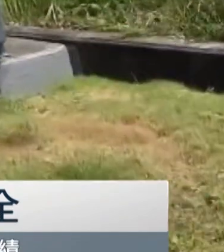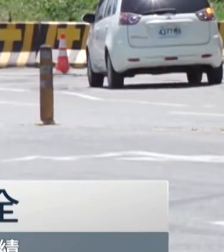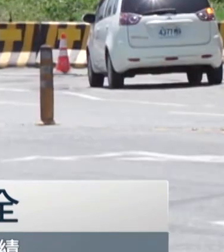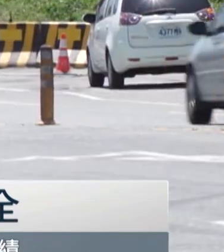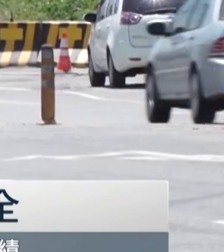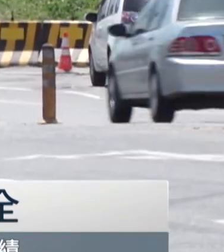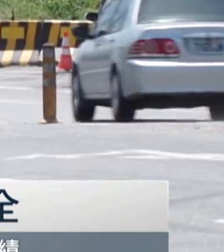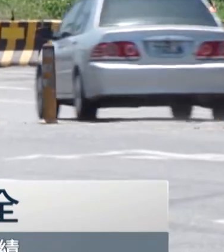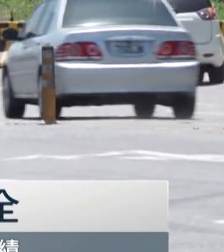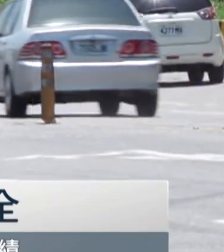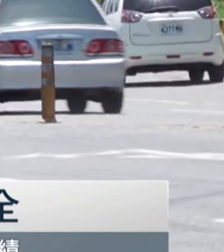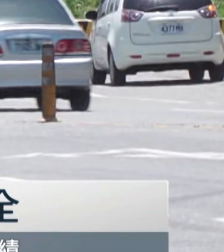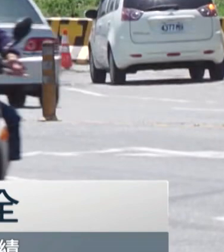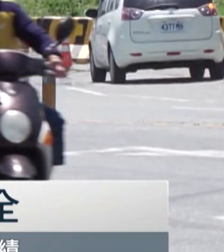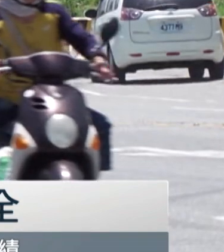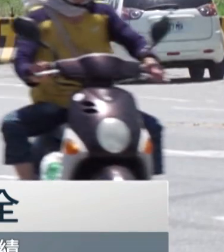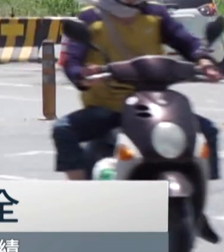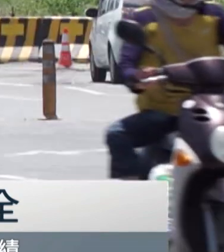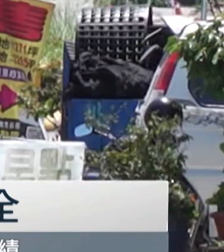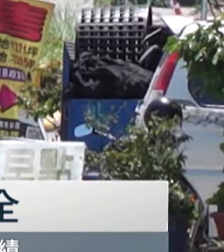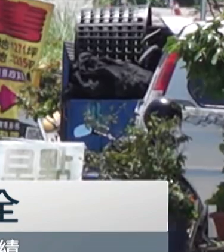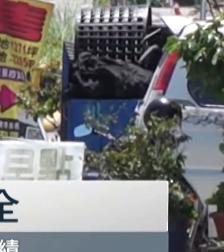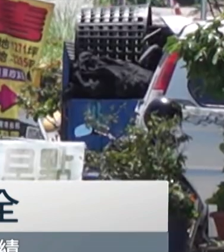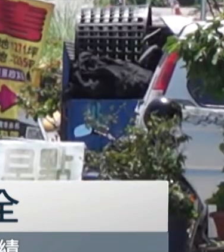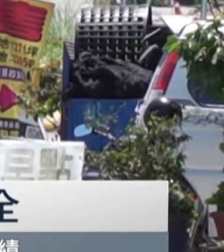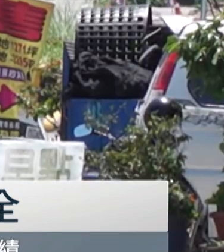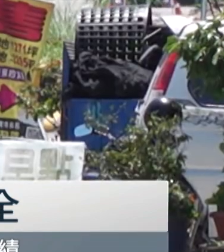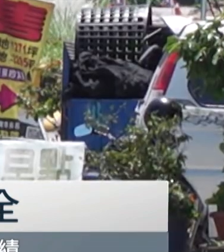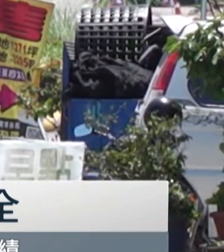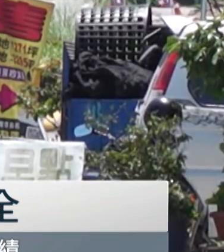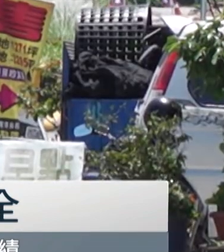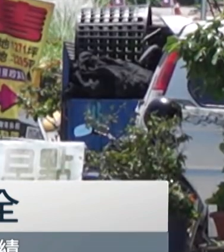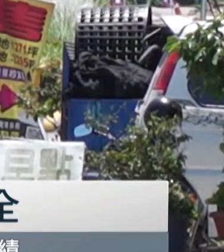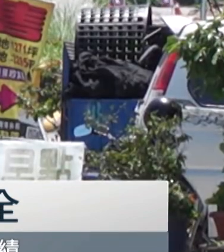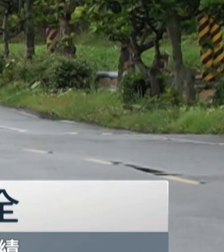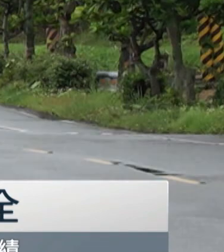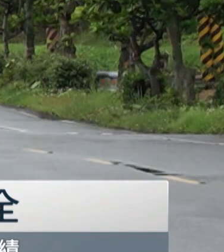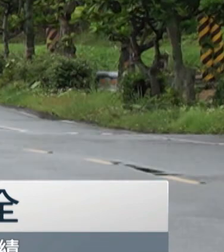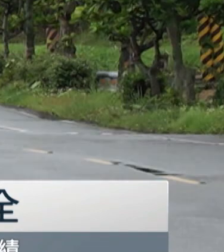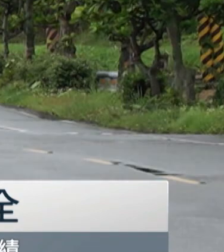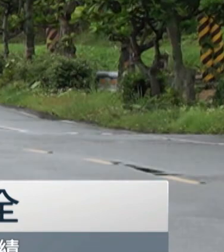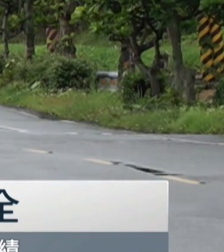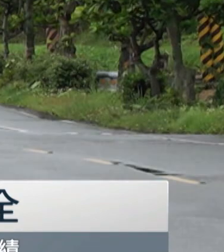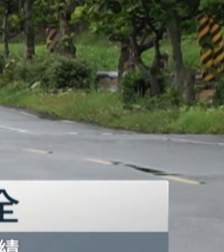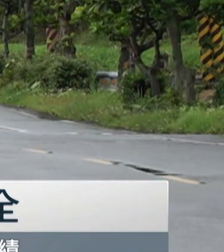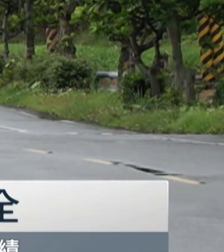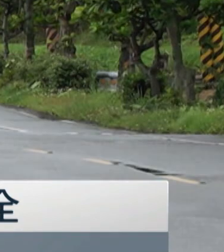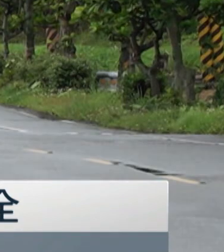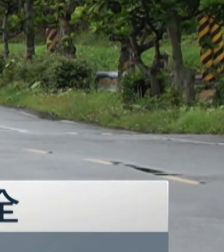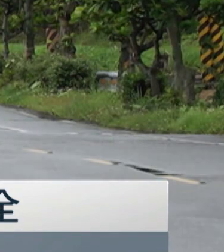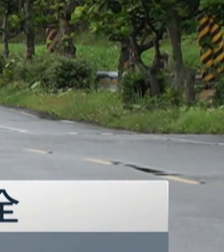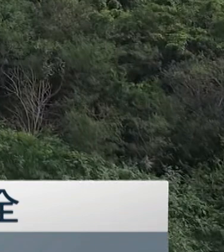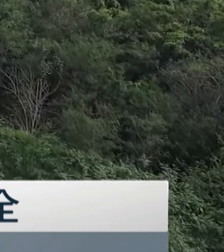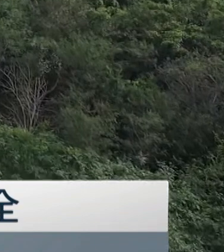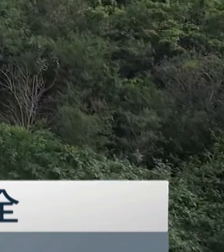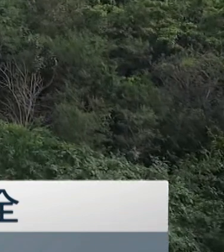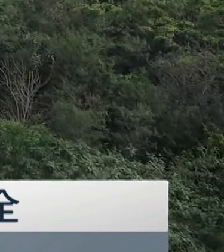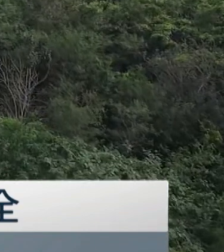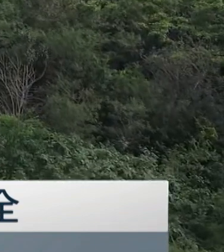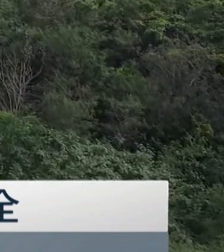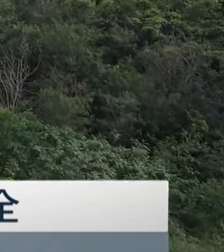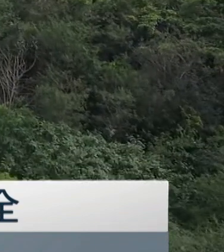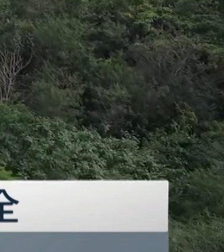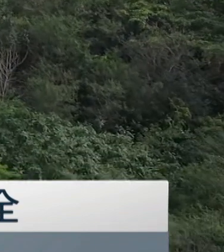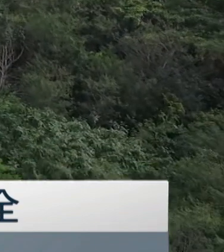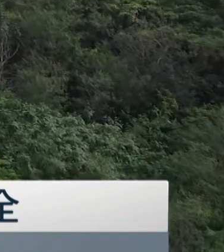生。而交通也牵动地方发展，但发展的同时也必须兼顾部落交通安全，不让道路成为民